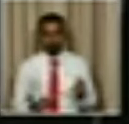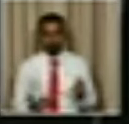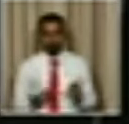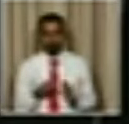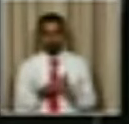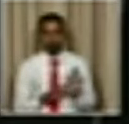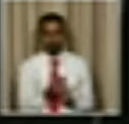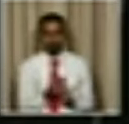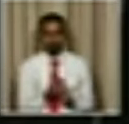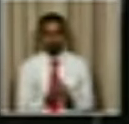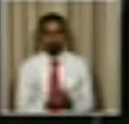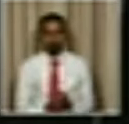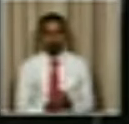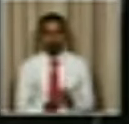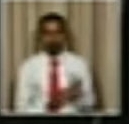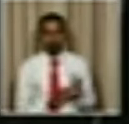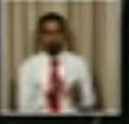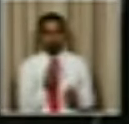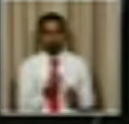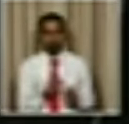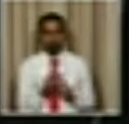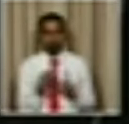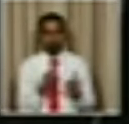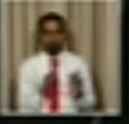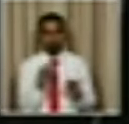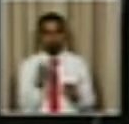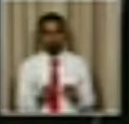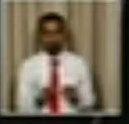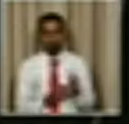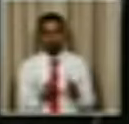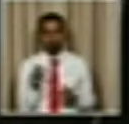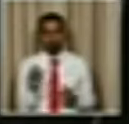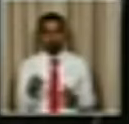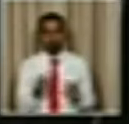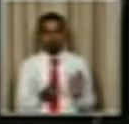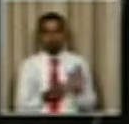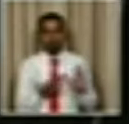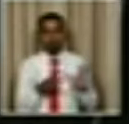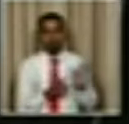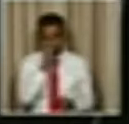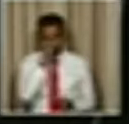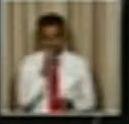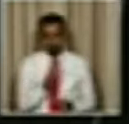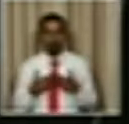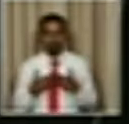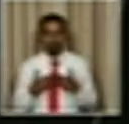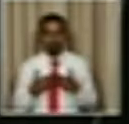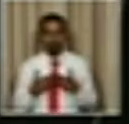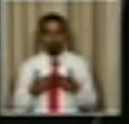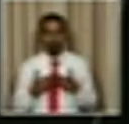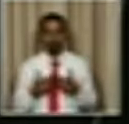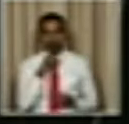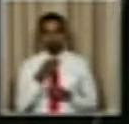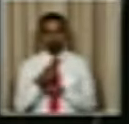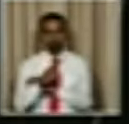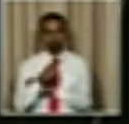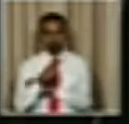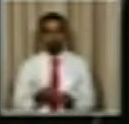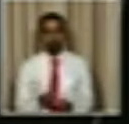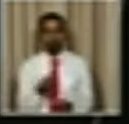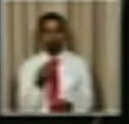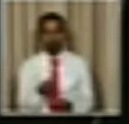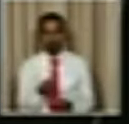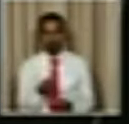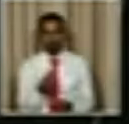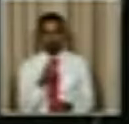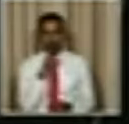ජනතා විමුක්ති පෙරමුණේ සමාජිකයෙක් මන්ත්‍රීවරයෙක් සභිකයෙක් ඉන්න කෙනෙක් ගාල්කාන්ත මහත්තයා කියනවා අපි අධිකරණ බලය ගමට දෙනවා.